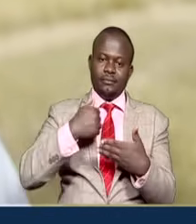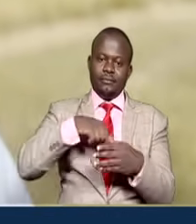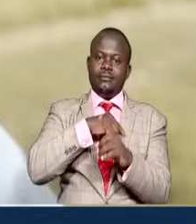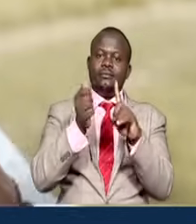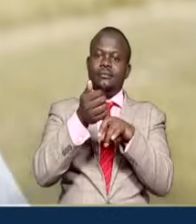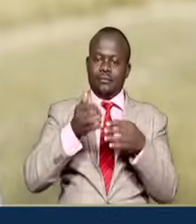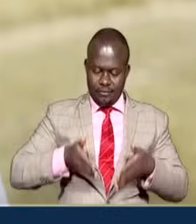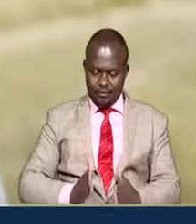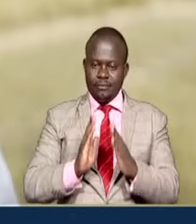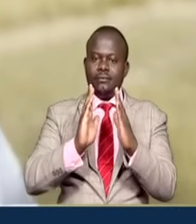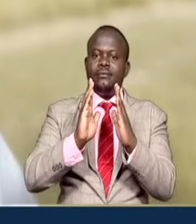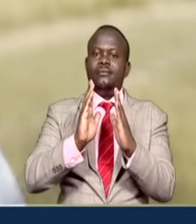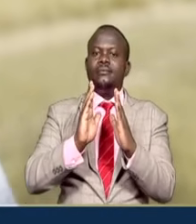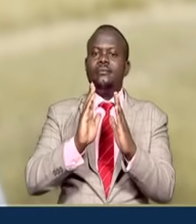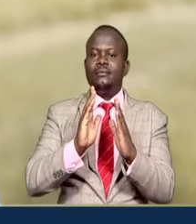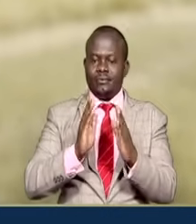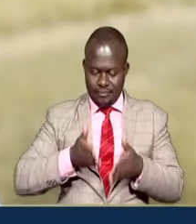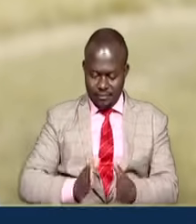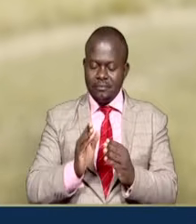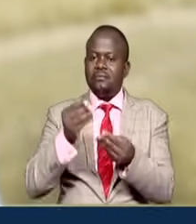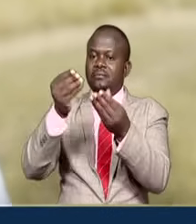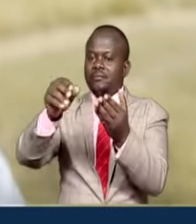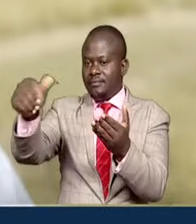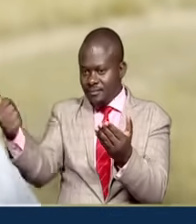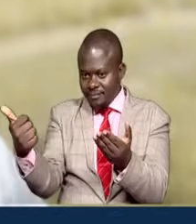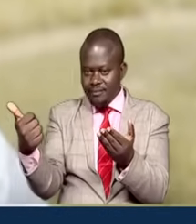ishuro narituye, maje kwitura,